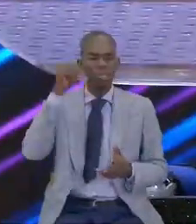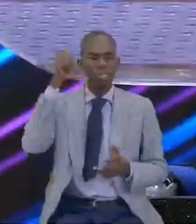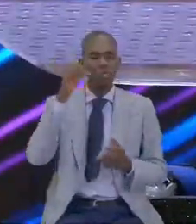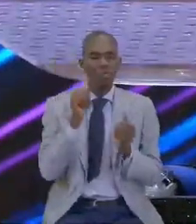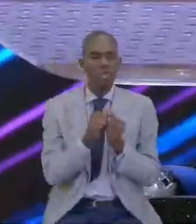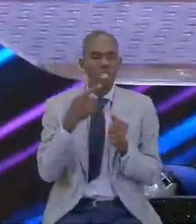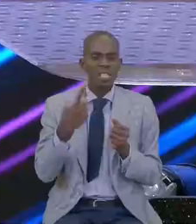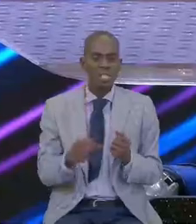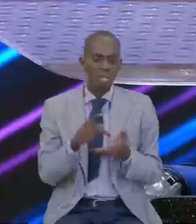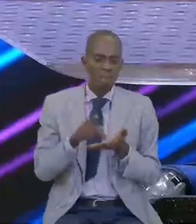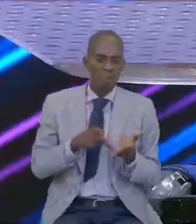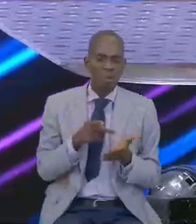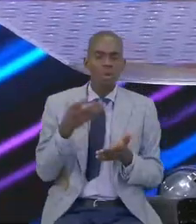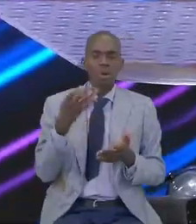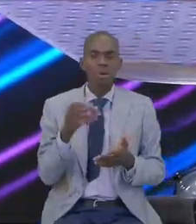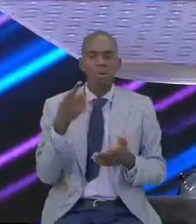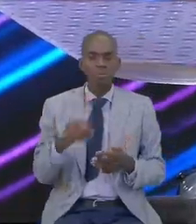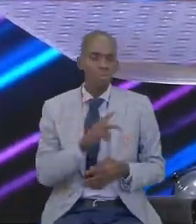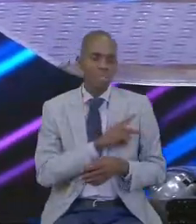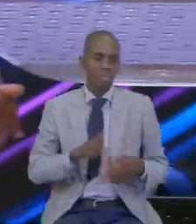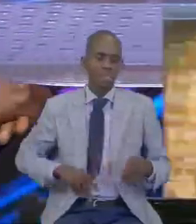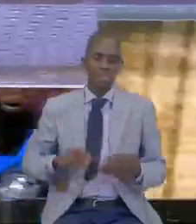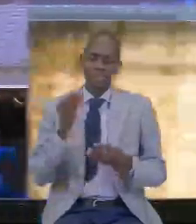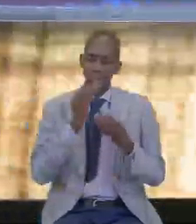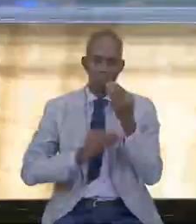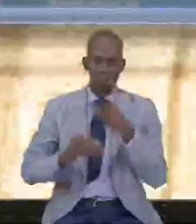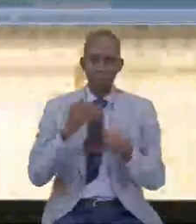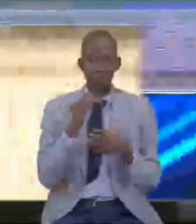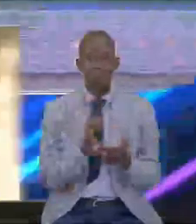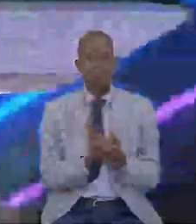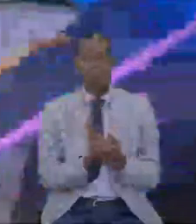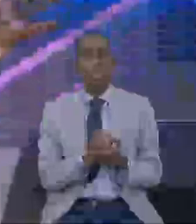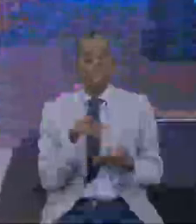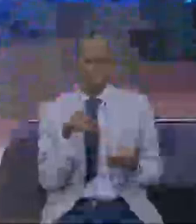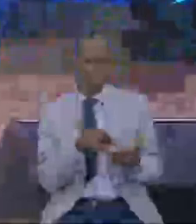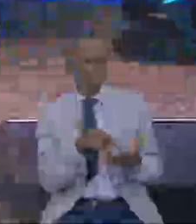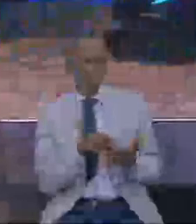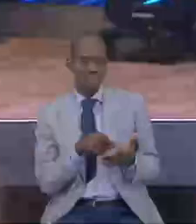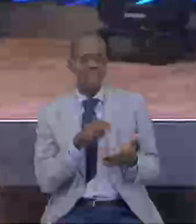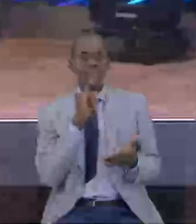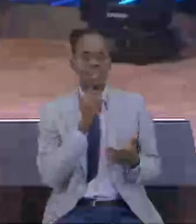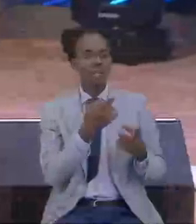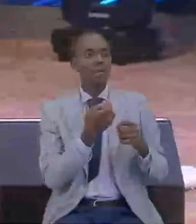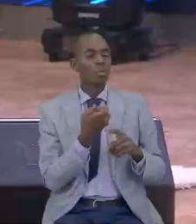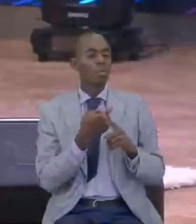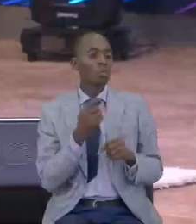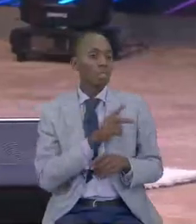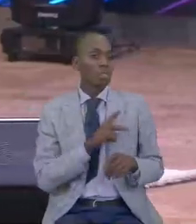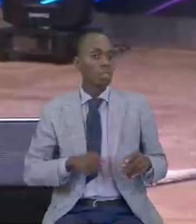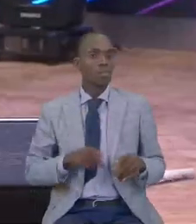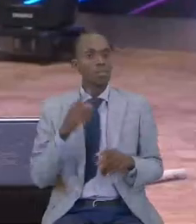roi. Ils vont dire, voici, ceci vient du roi. Pour certaines personnes, c'est